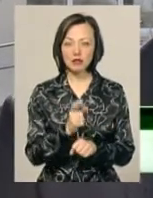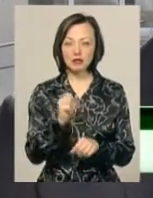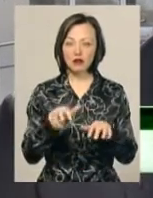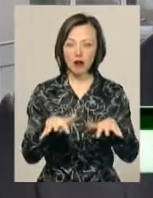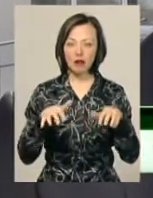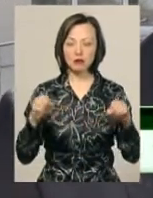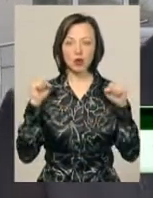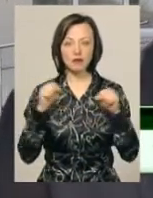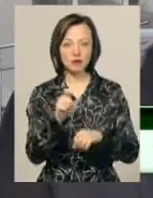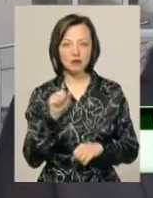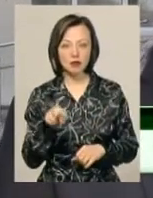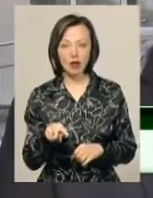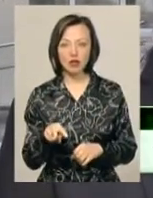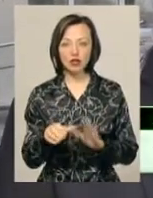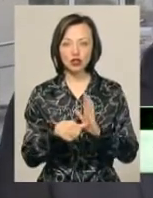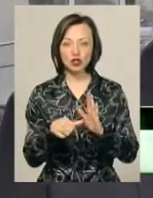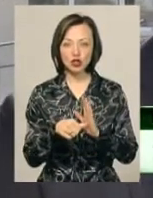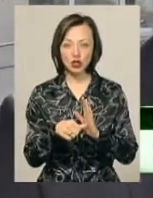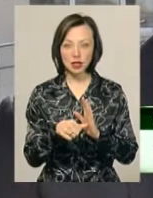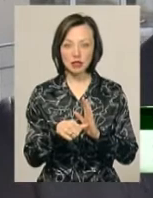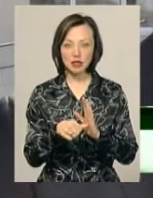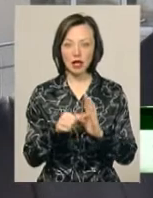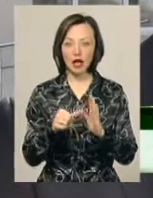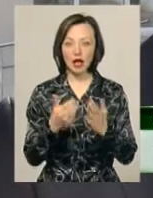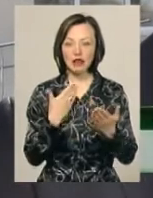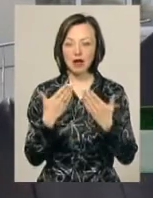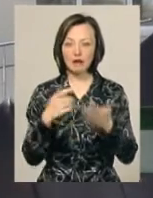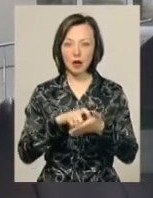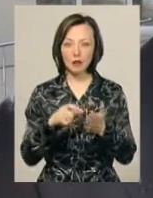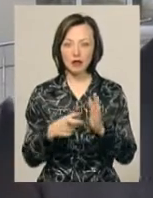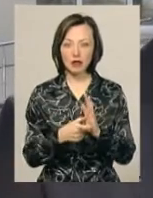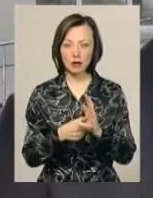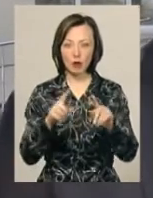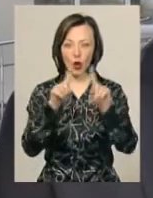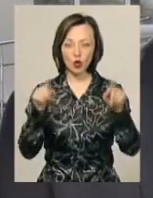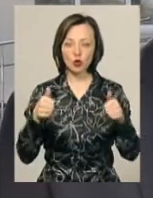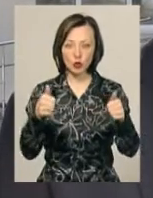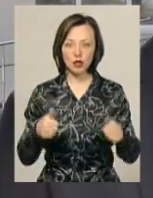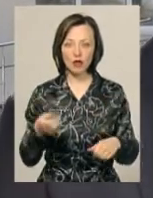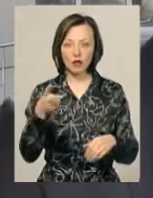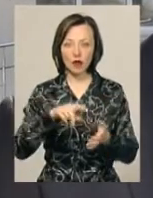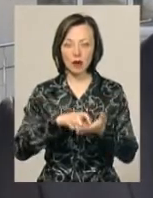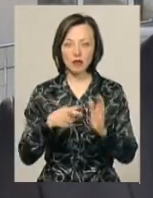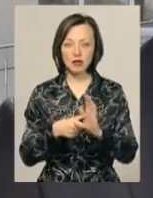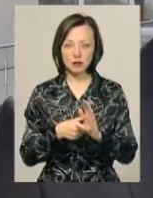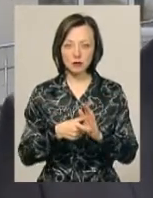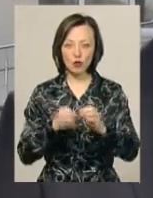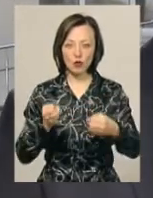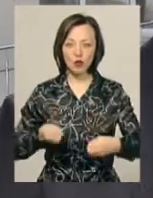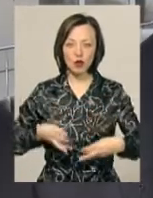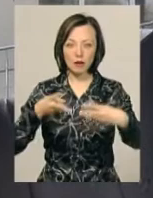зробили спортивний зал, 6 інтерактивних кабінетів з інтерактивними дошками, 2 кабінети з мультимедійними